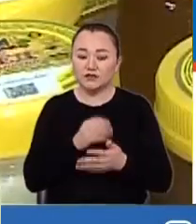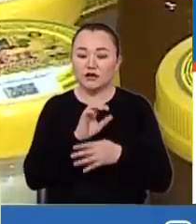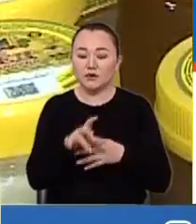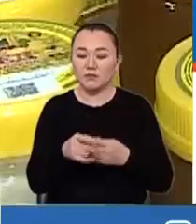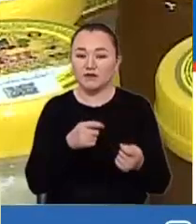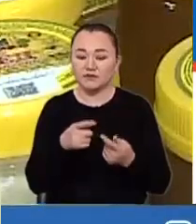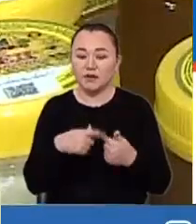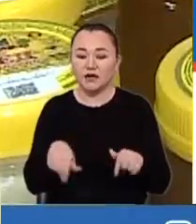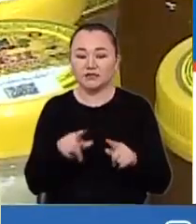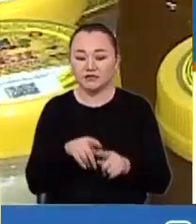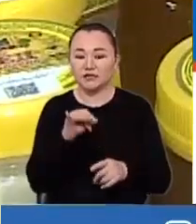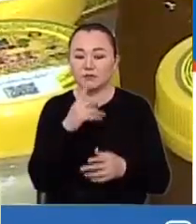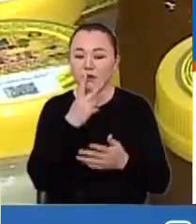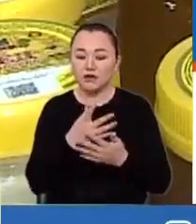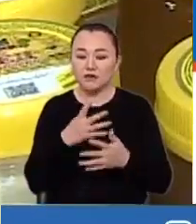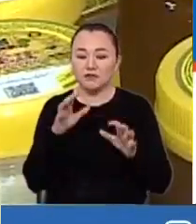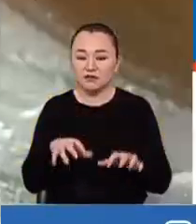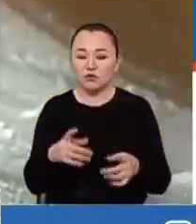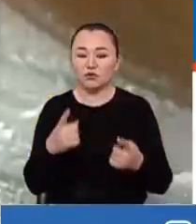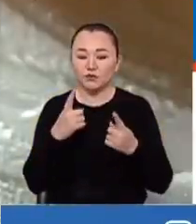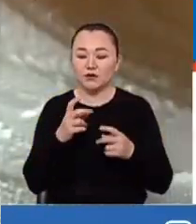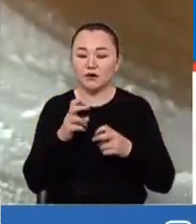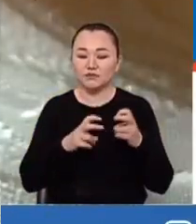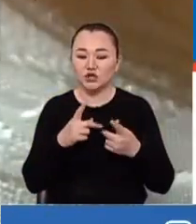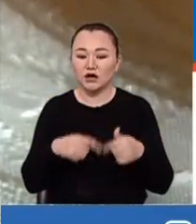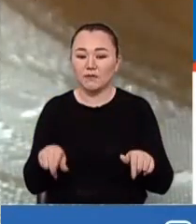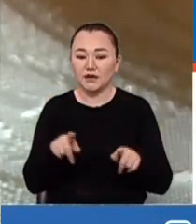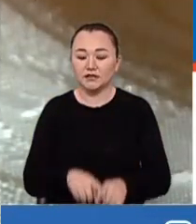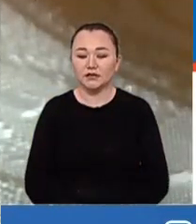правительственным организациям и представителям крупных промышленных